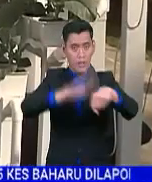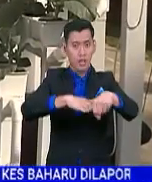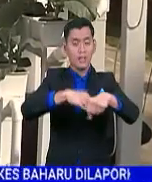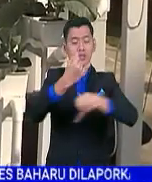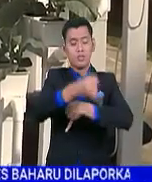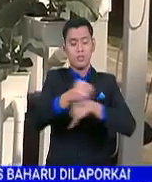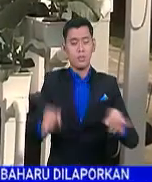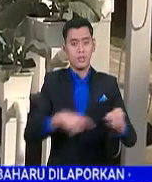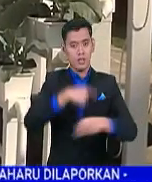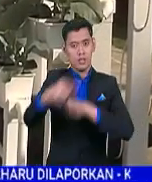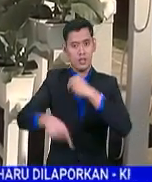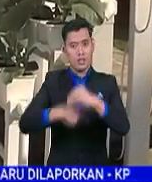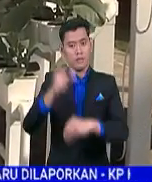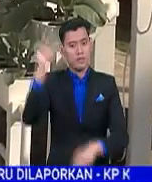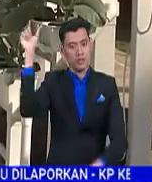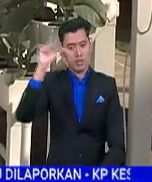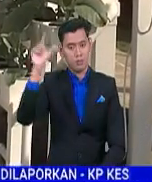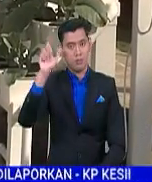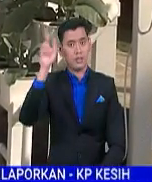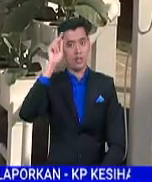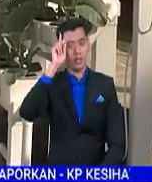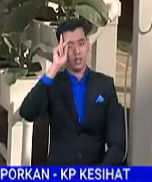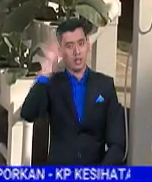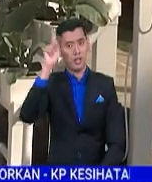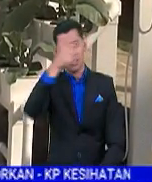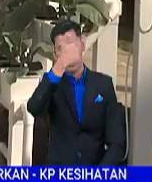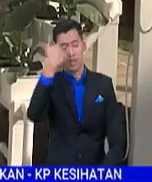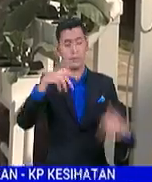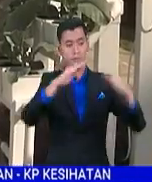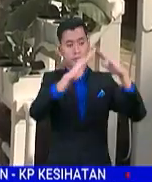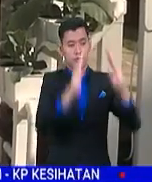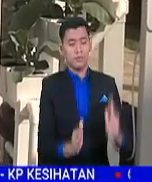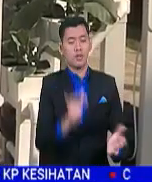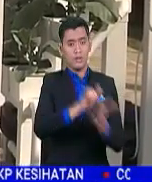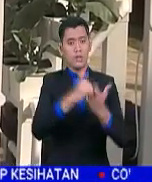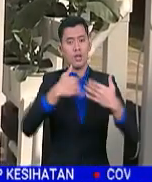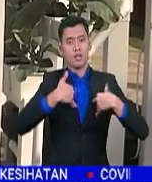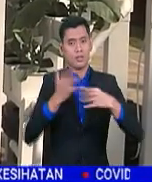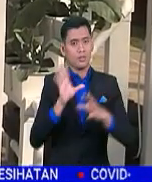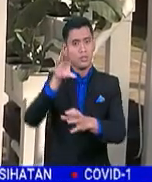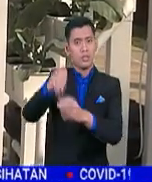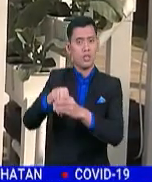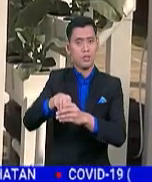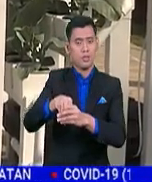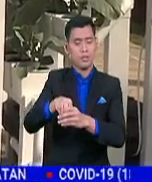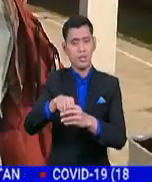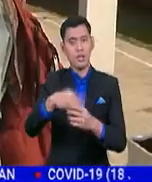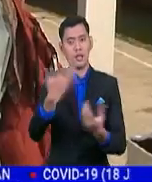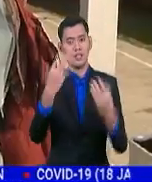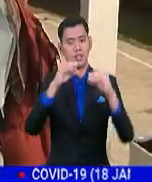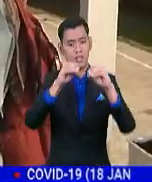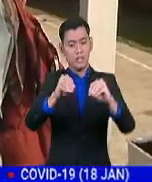pihak Jabatan Hal Ehwal Agama Islam Kelantan kerana pondok itu dikatakan terlibat dengan perkara yang menyalahi ajaran Islam.